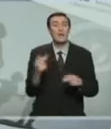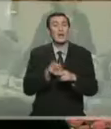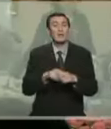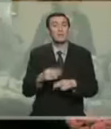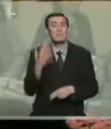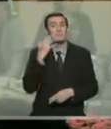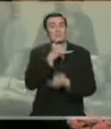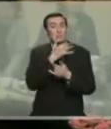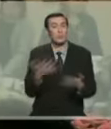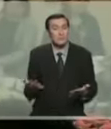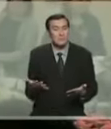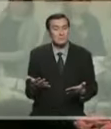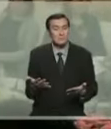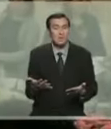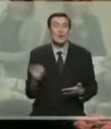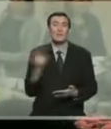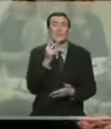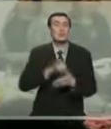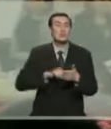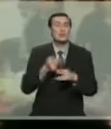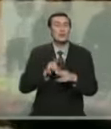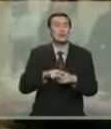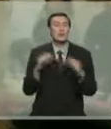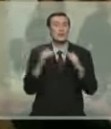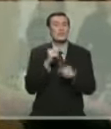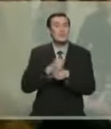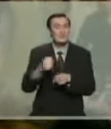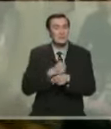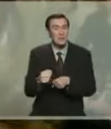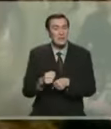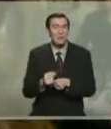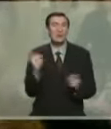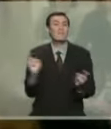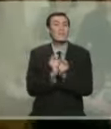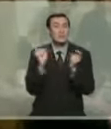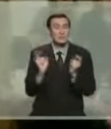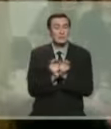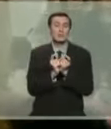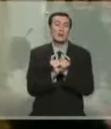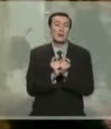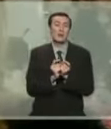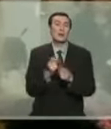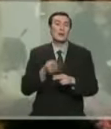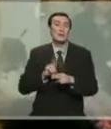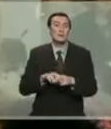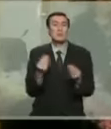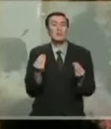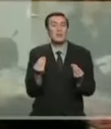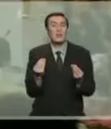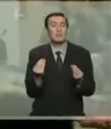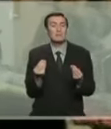Бесплодие, причина бесплодия. Второе – это бытовое насилие, бытовые конфликты, это